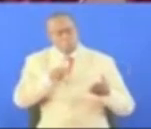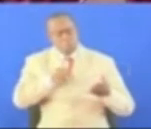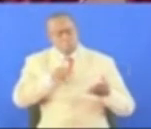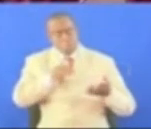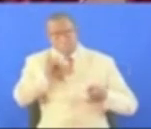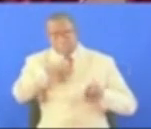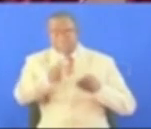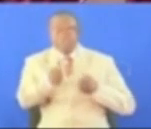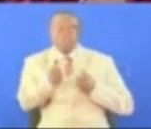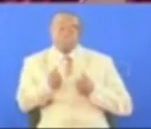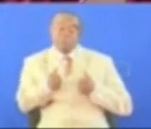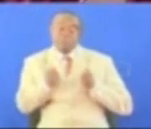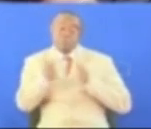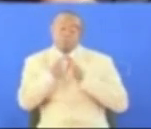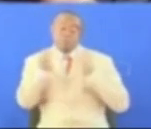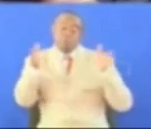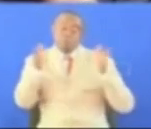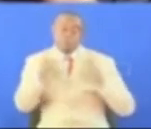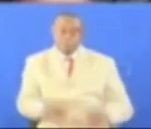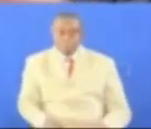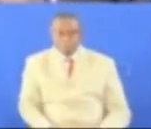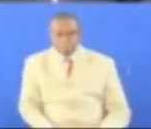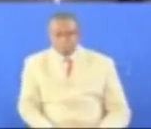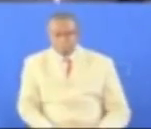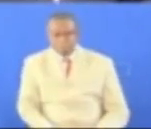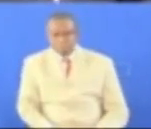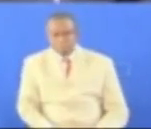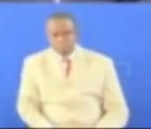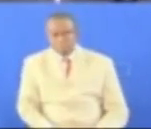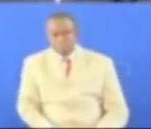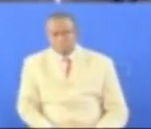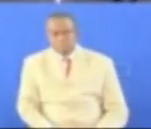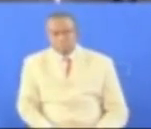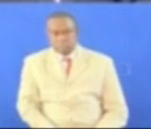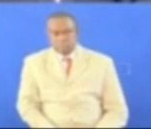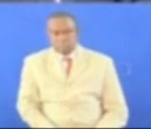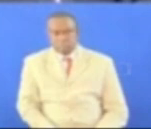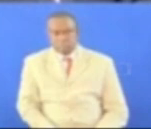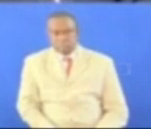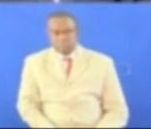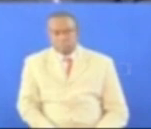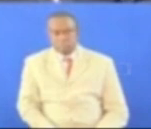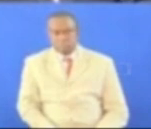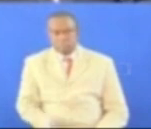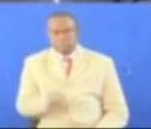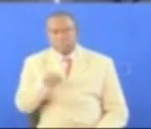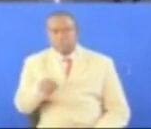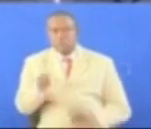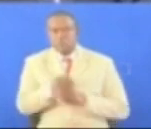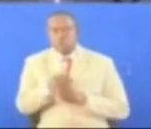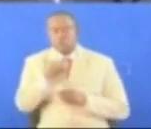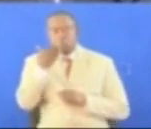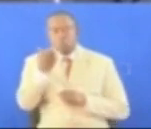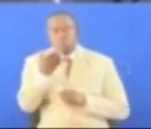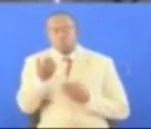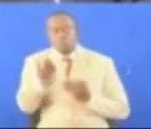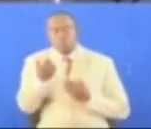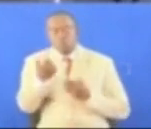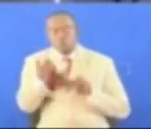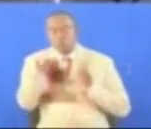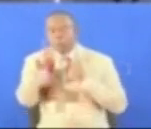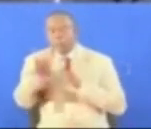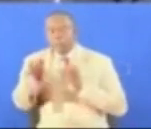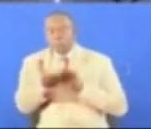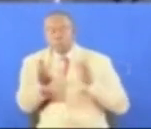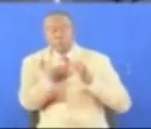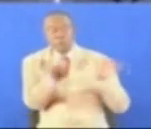makubwa. Lakini hoja yangu leo itakuwa ni umuhimu wa binadamu kutoa fursa kwa binadamu mwingine kuishi.